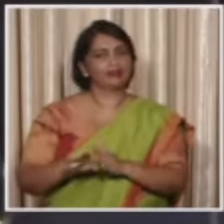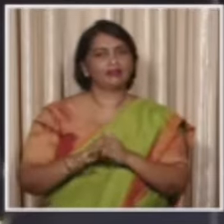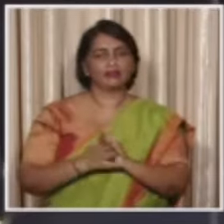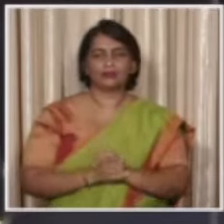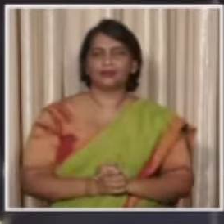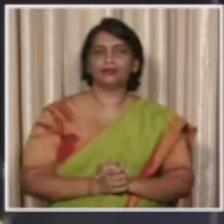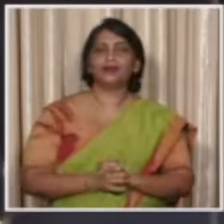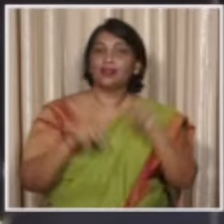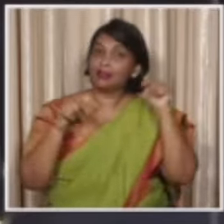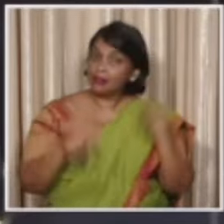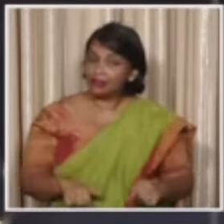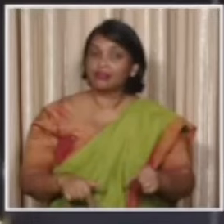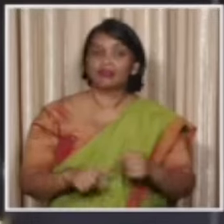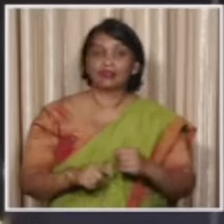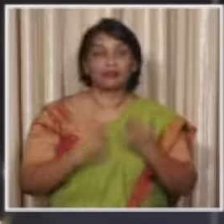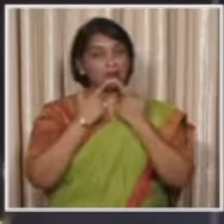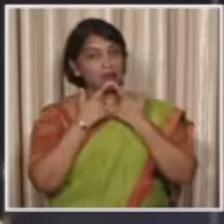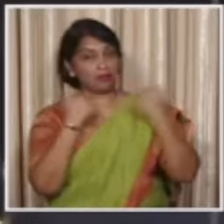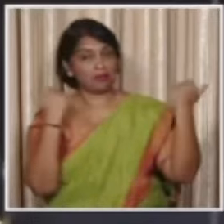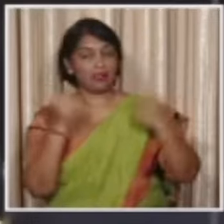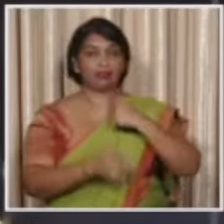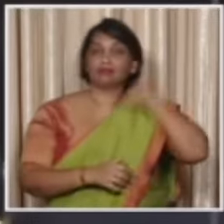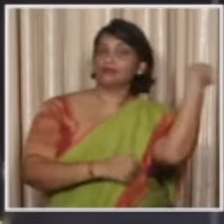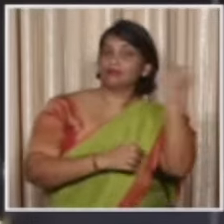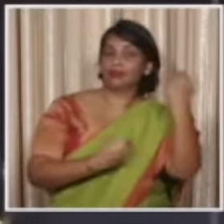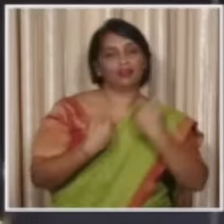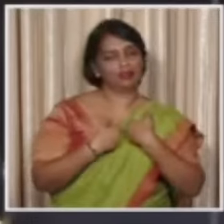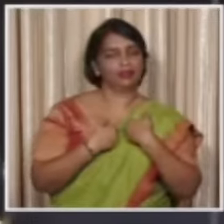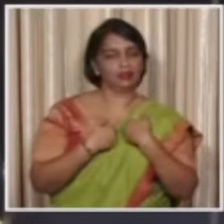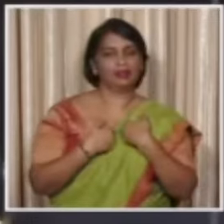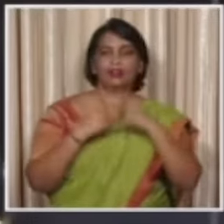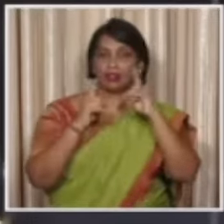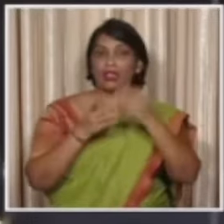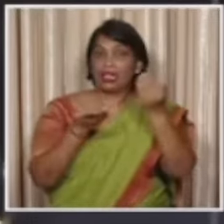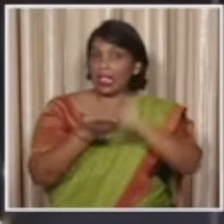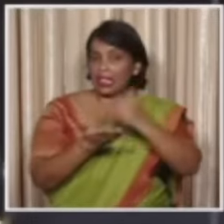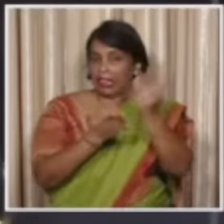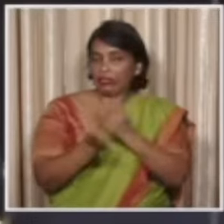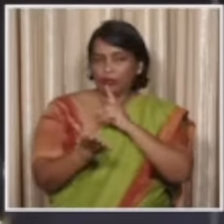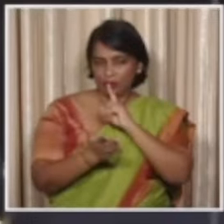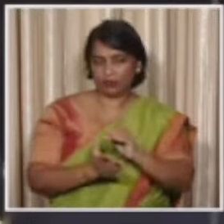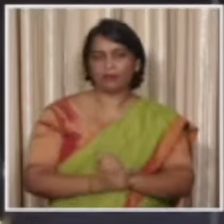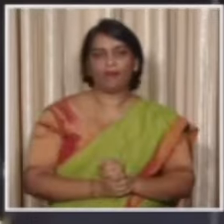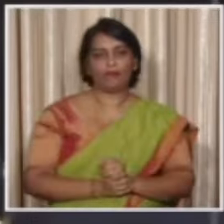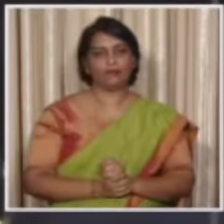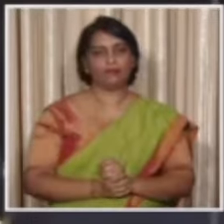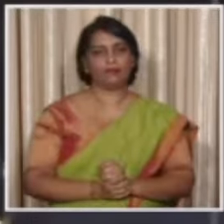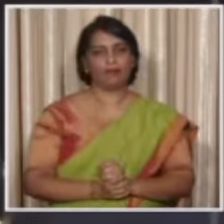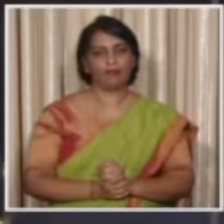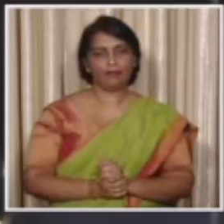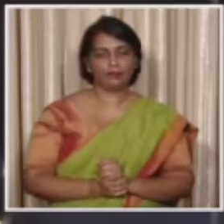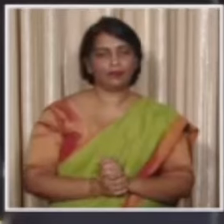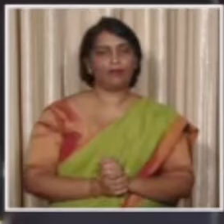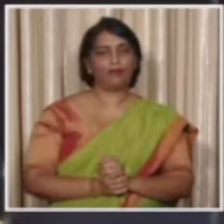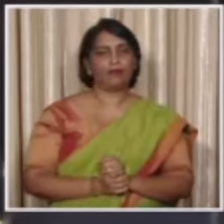වාගේ. දැන් තමයි මෙතන ඇවිල්ලා මහා ලොකු දේශනා කරන්නේ අපිට. ඒක ඉතුරු කතාව කියවන්න. Further clarification. I